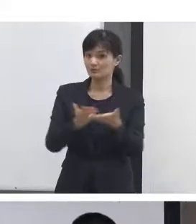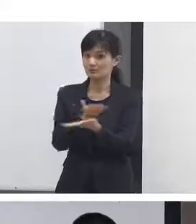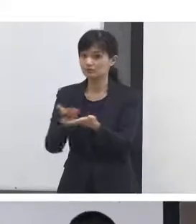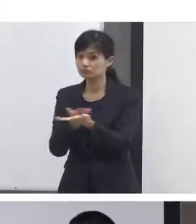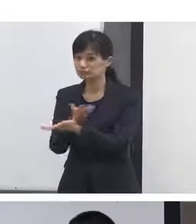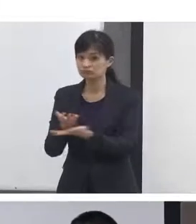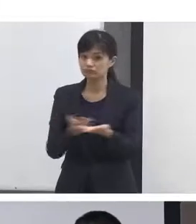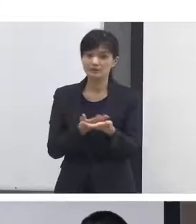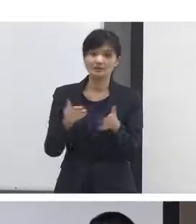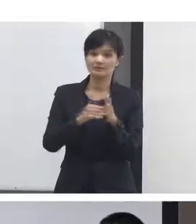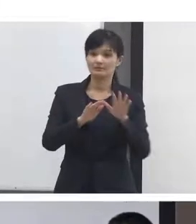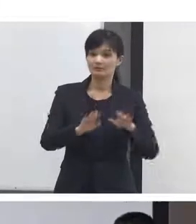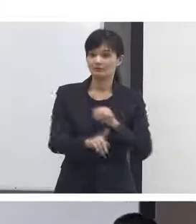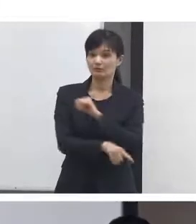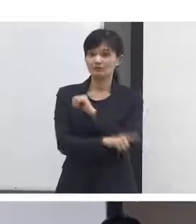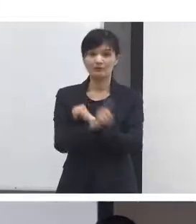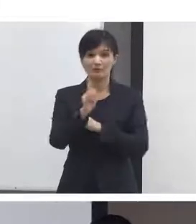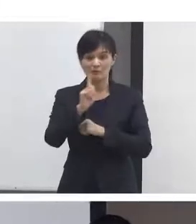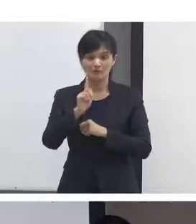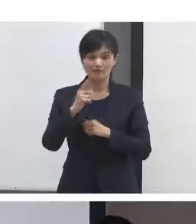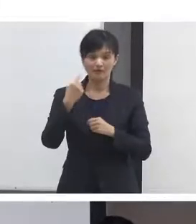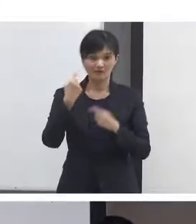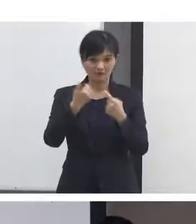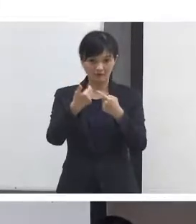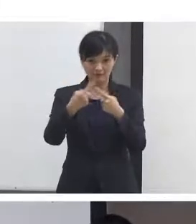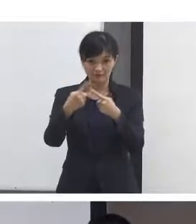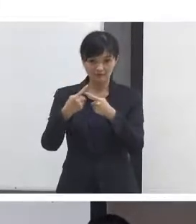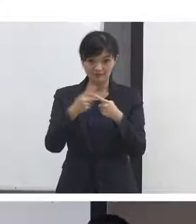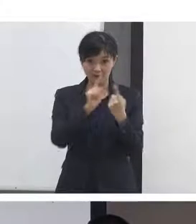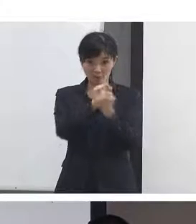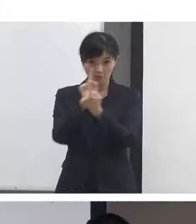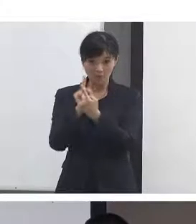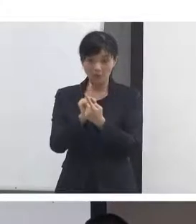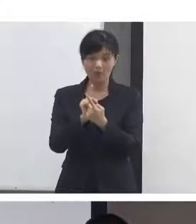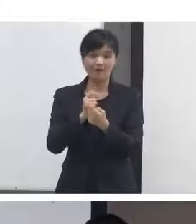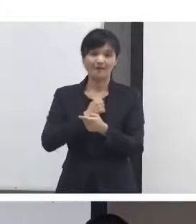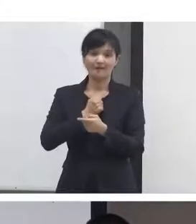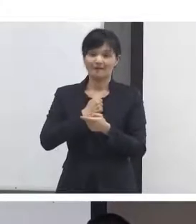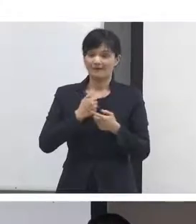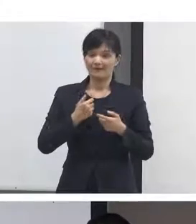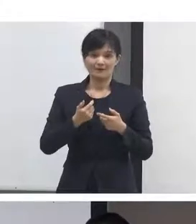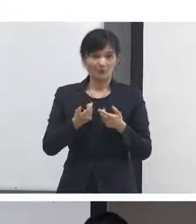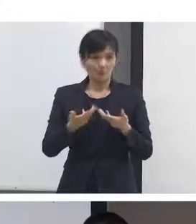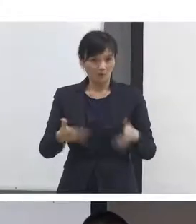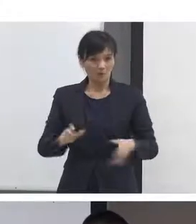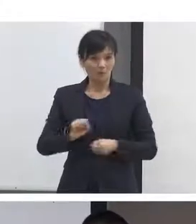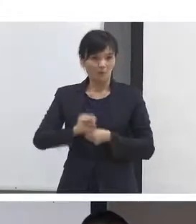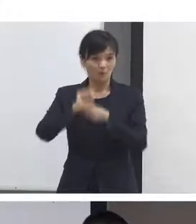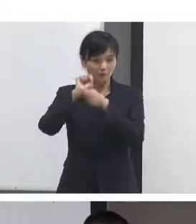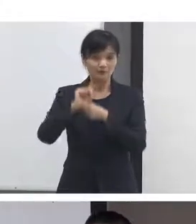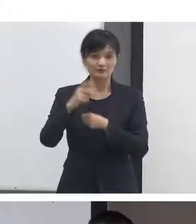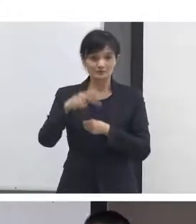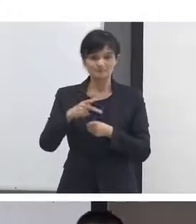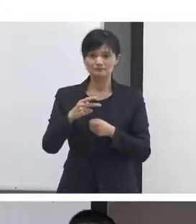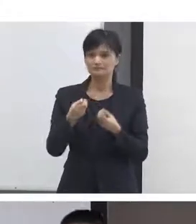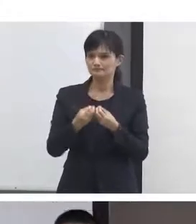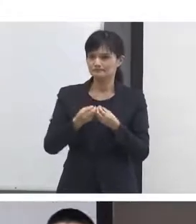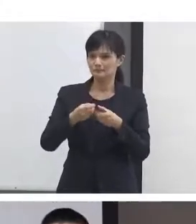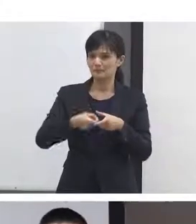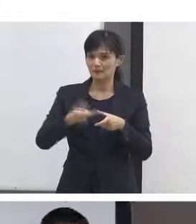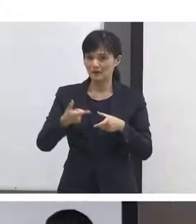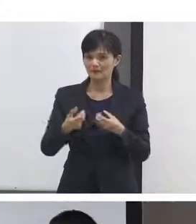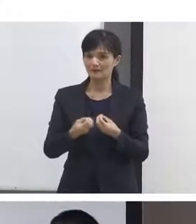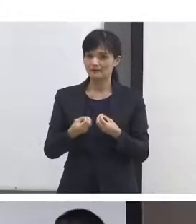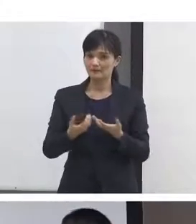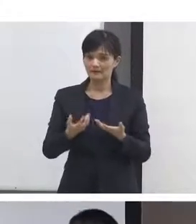脉 contact。那这些东西要怎么开放，我们还在忙，还在想，因为国际交流的小组成员马上就跳进了